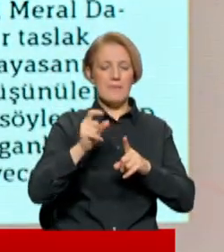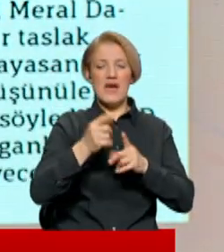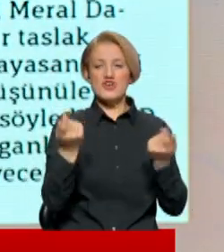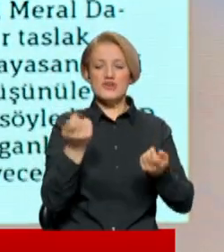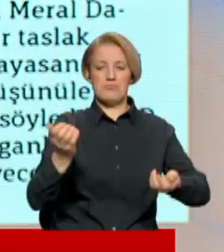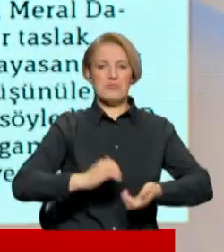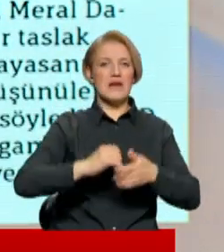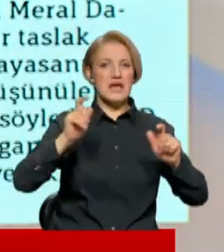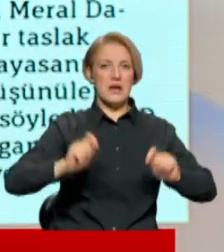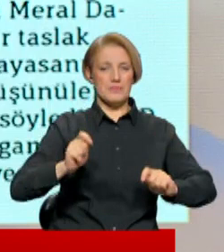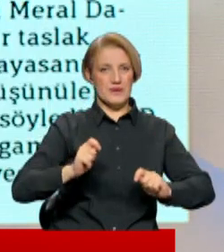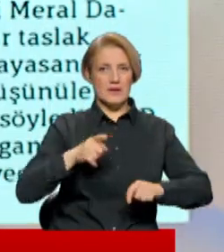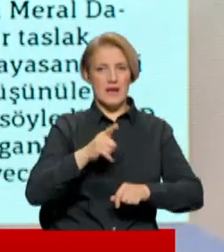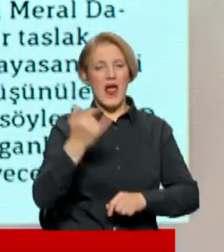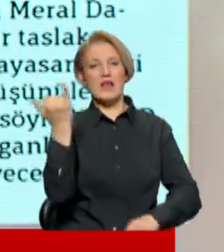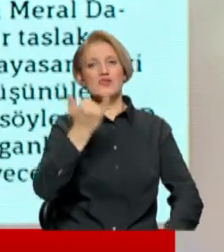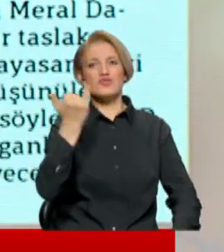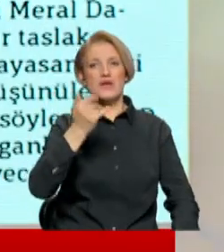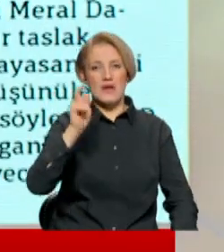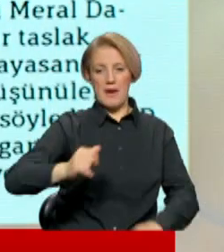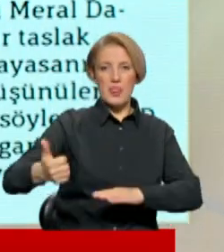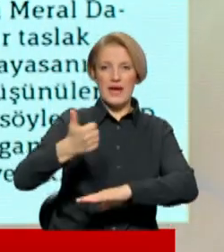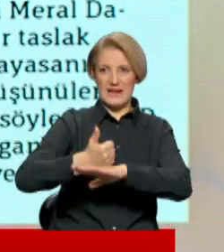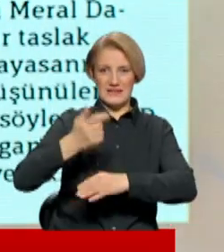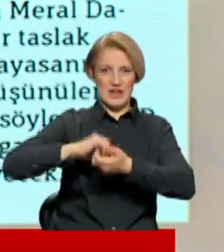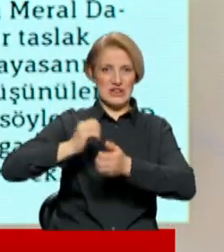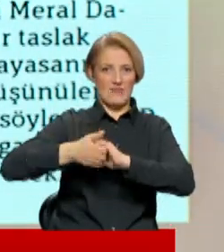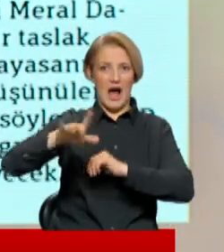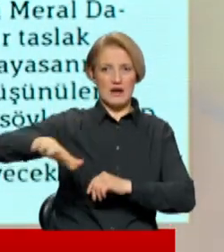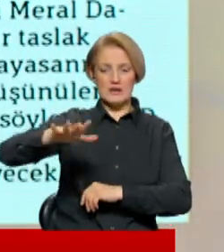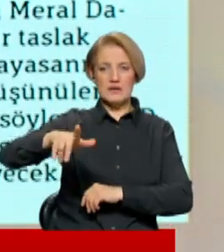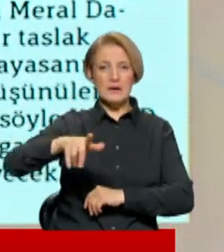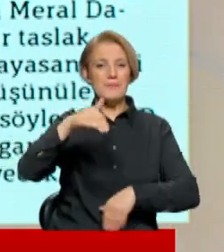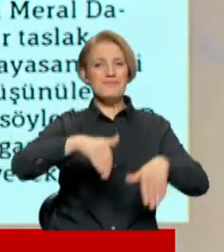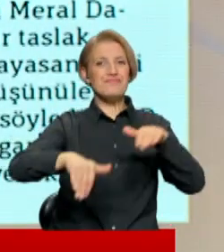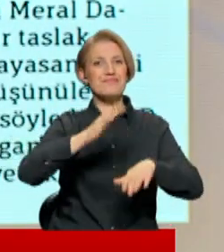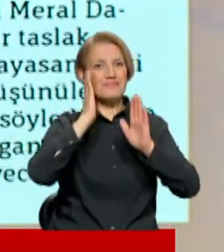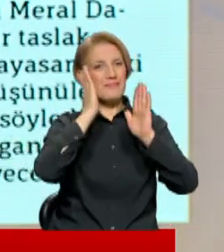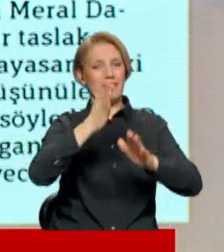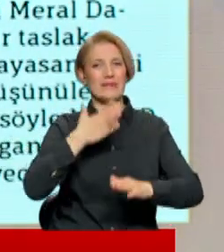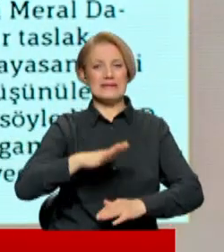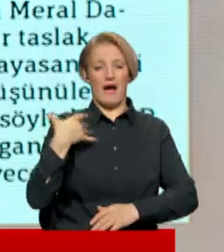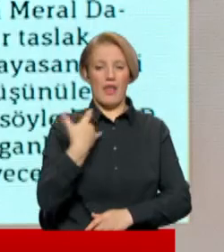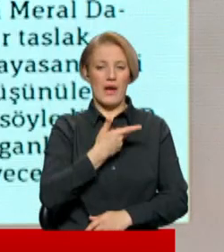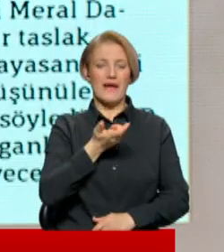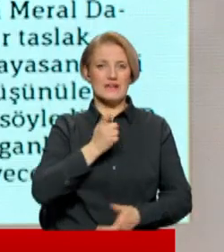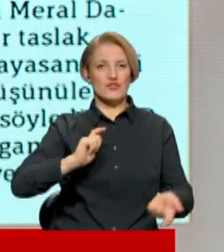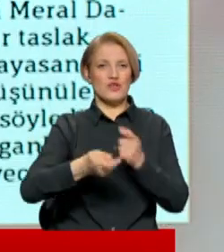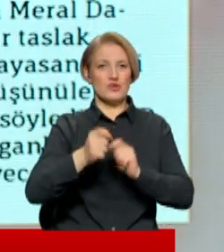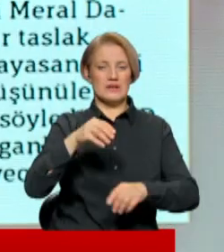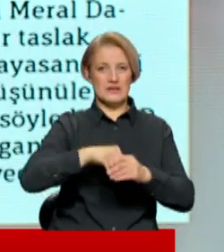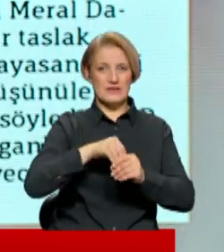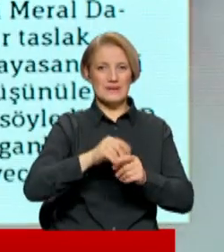işbirliği yaptığı gerekçesiyle eleştiren iktidar ittifakı referanduma götürmek istediği anayasa değişikliği için